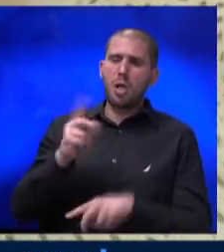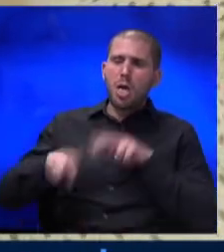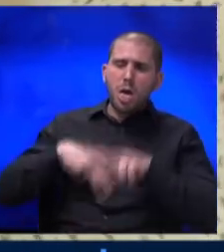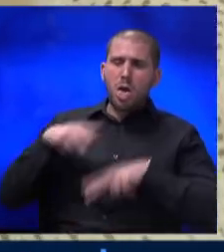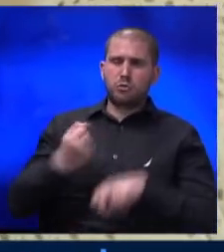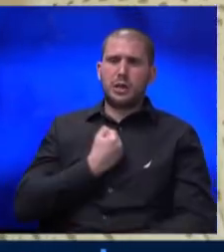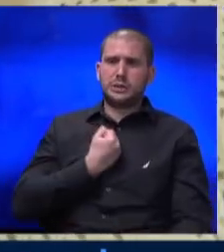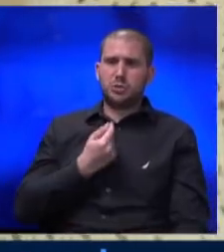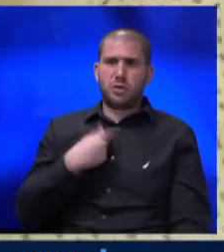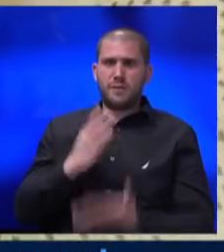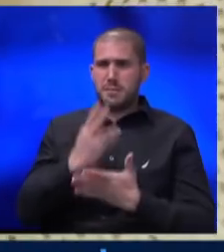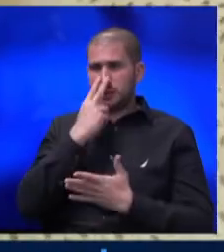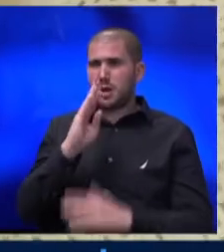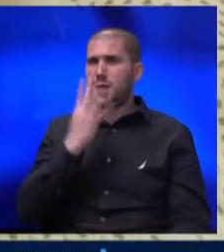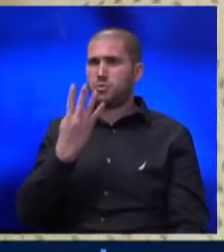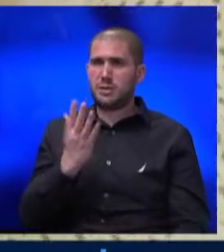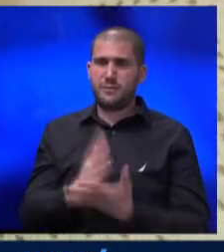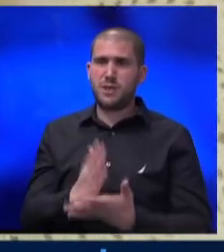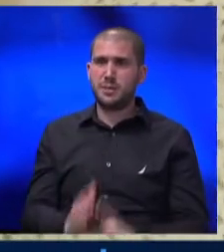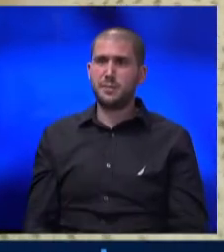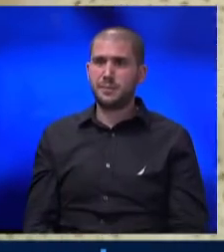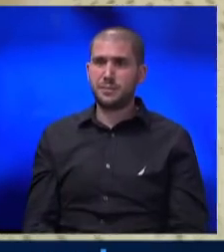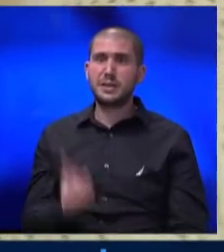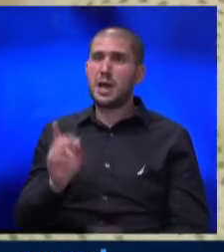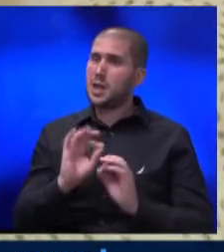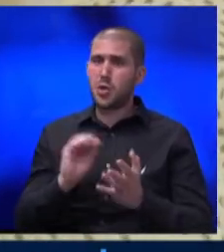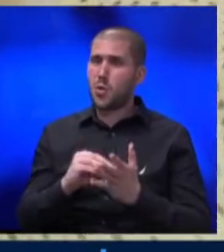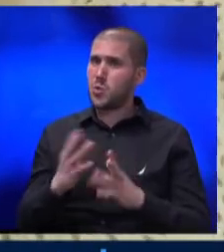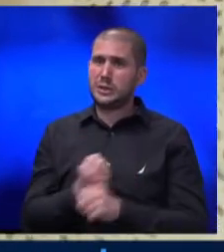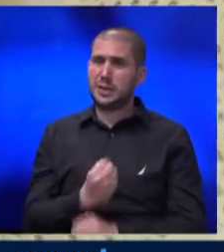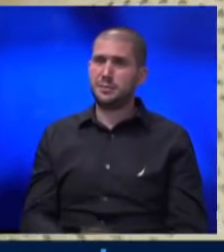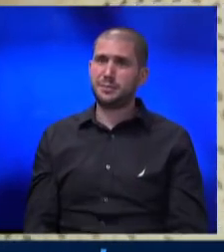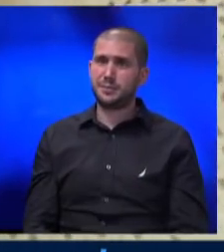שעברתי, שאני כבר מנסה 4 שנים, וזה עדיין לא הצליח.